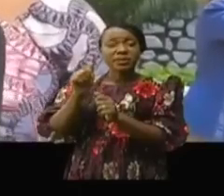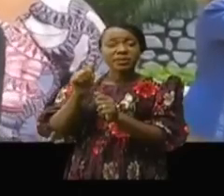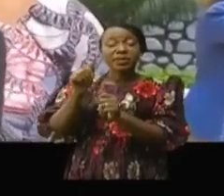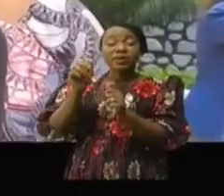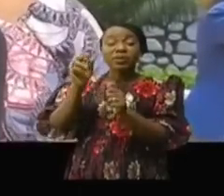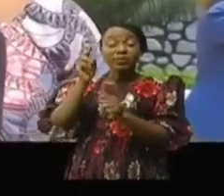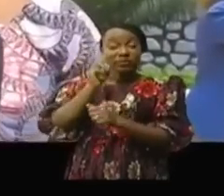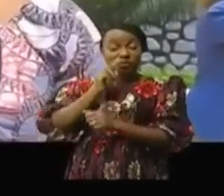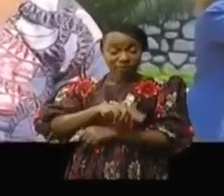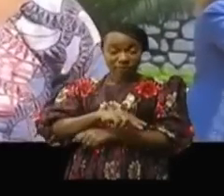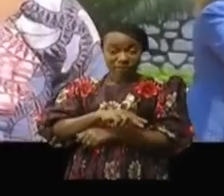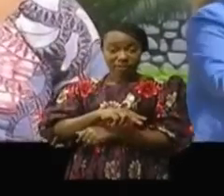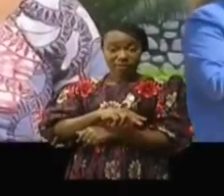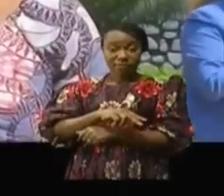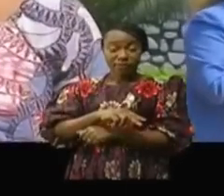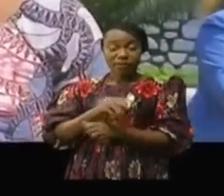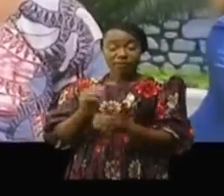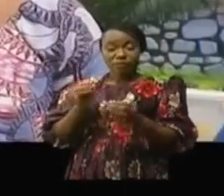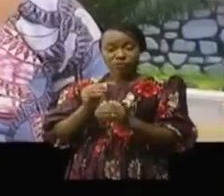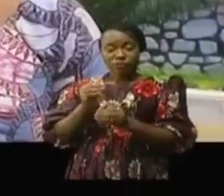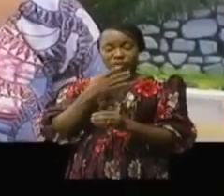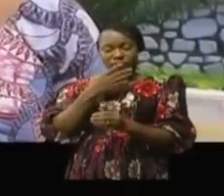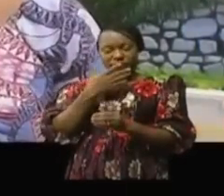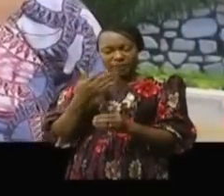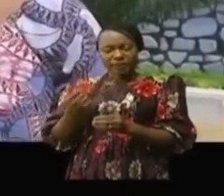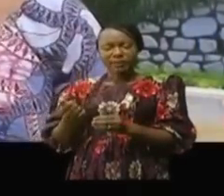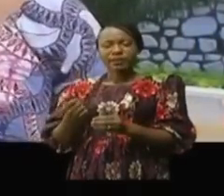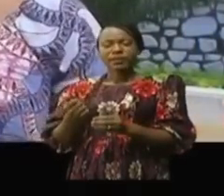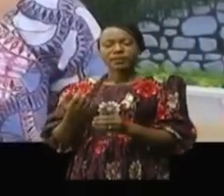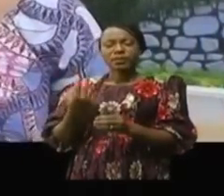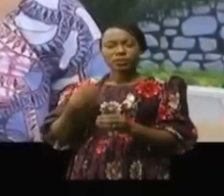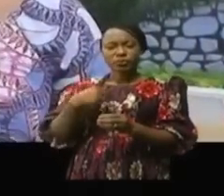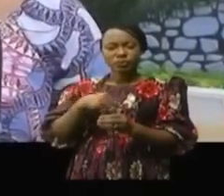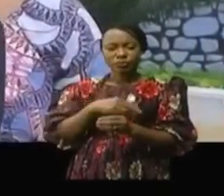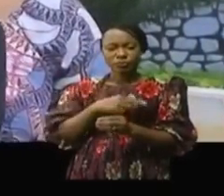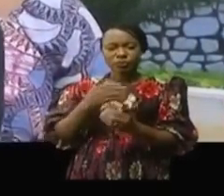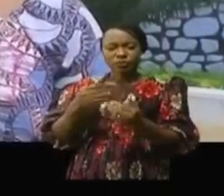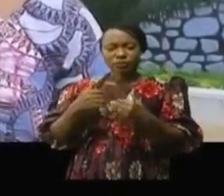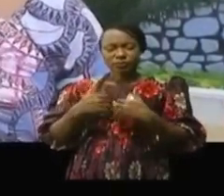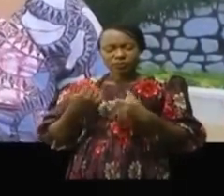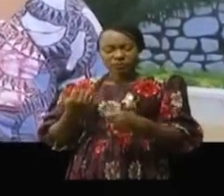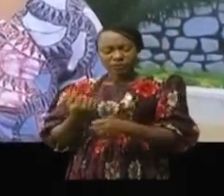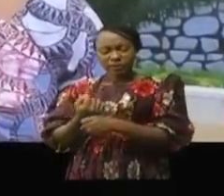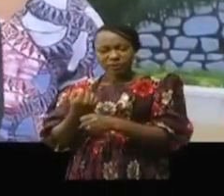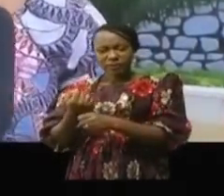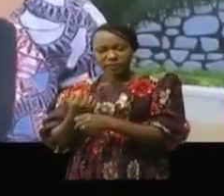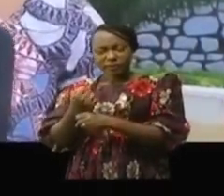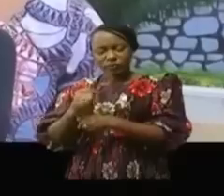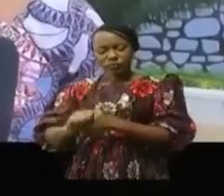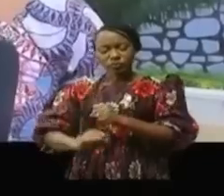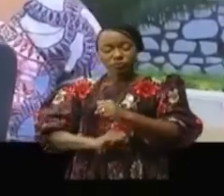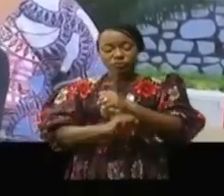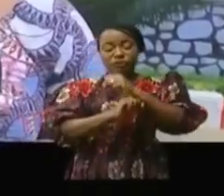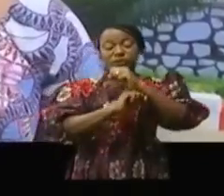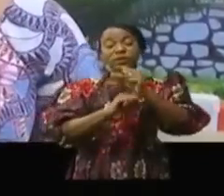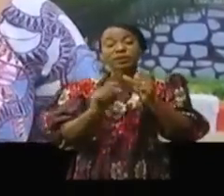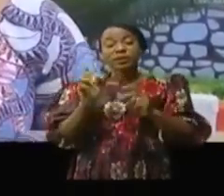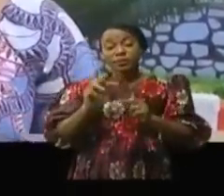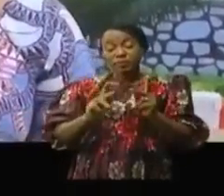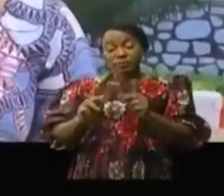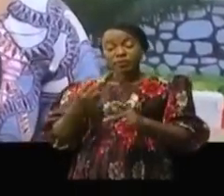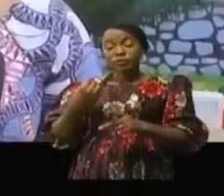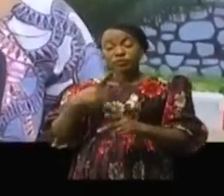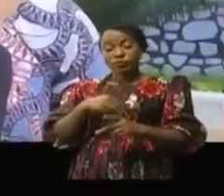protection. Nous travaillons main dans la main avec nos agences sœurs du système des Nations Unies. Et pour cela, nous sommes